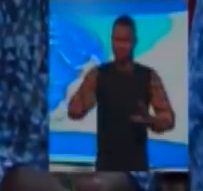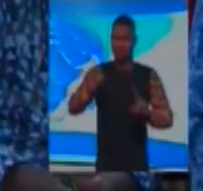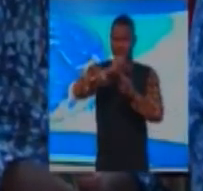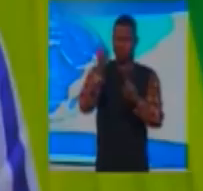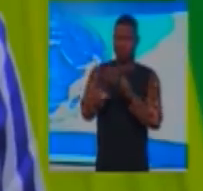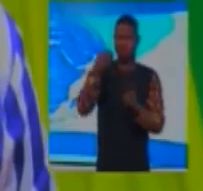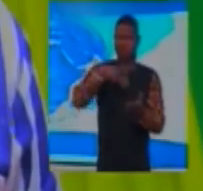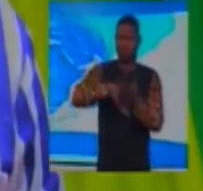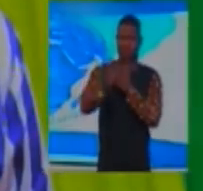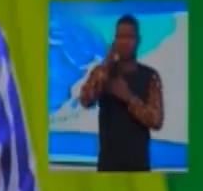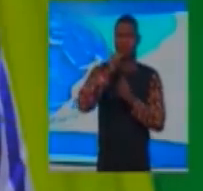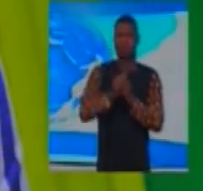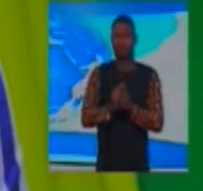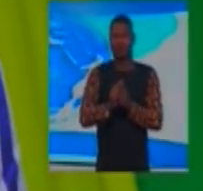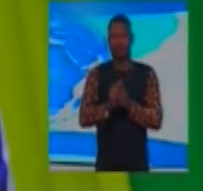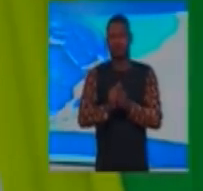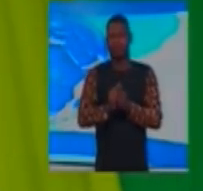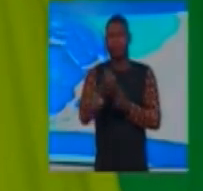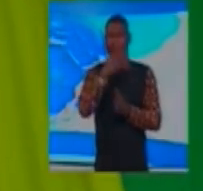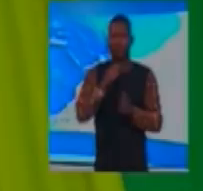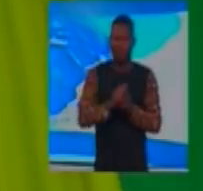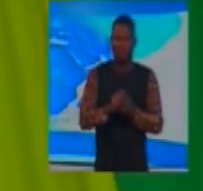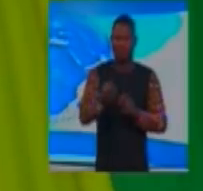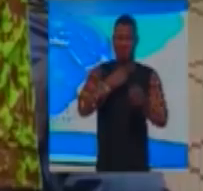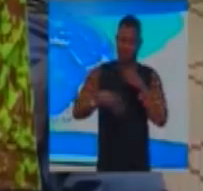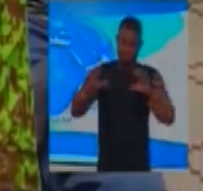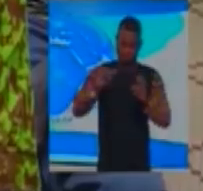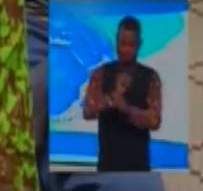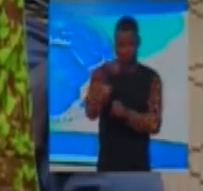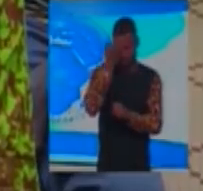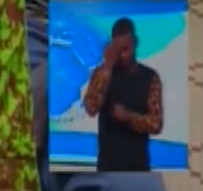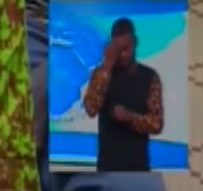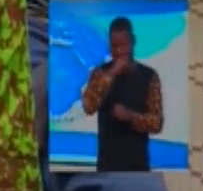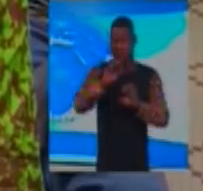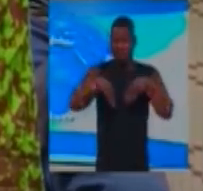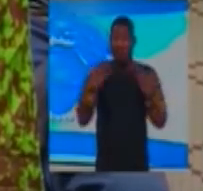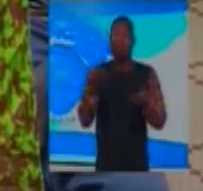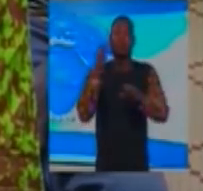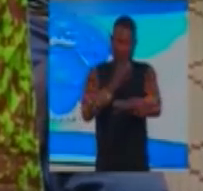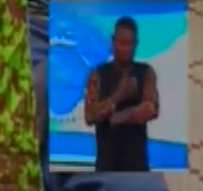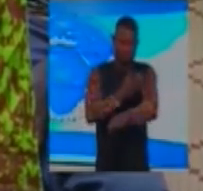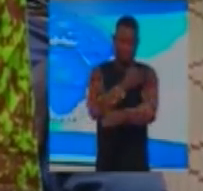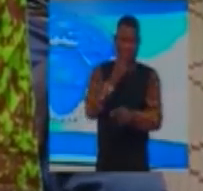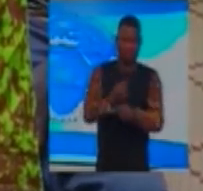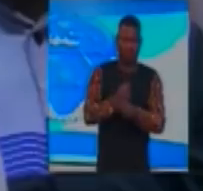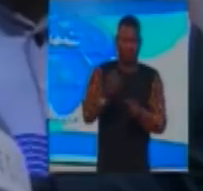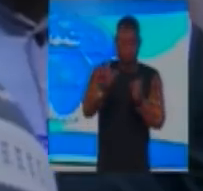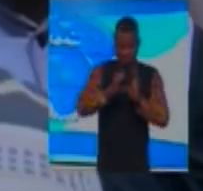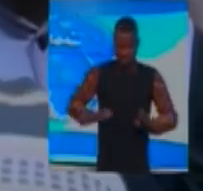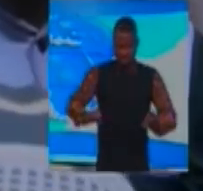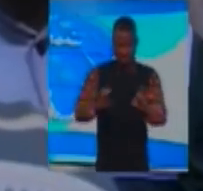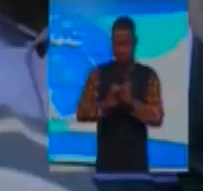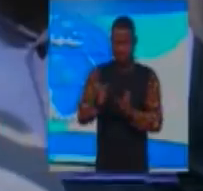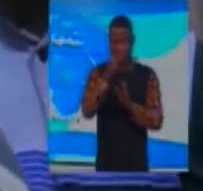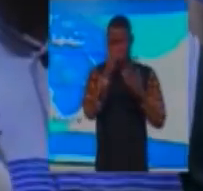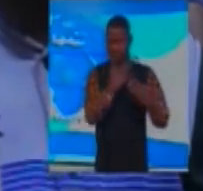Logofourceau, Maurice Dieudonné Bonané, est venu prendre connaissance de l'évolution des travaux du comité de médiation auprès